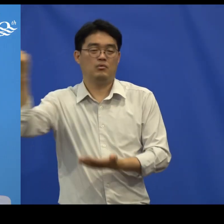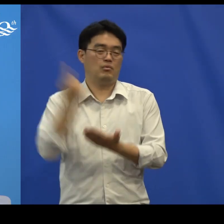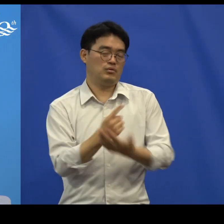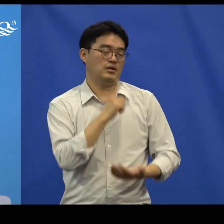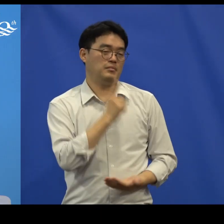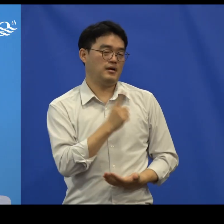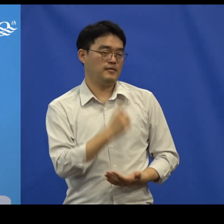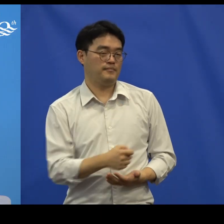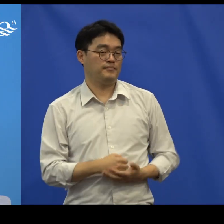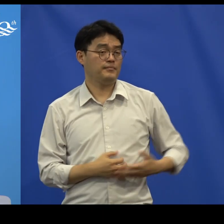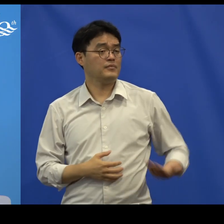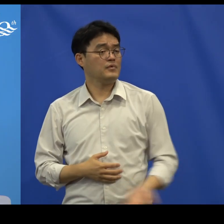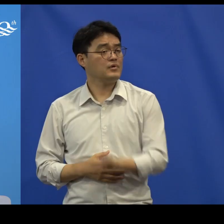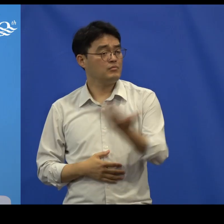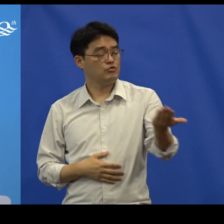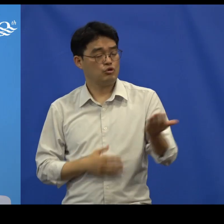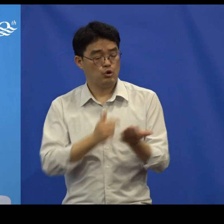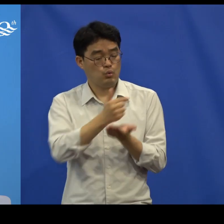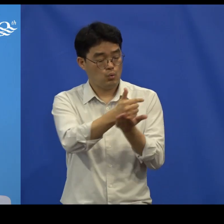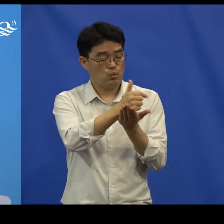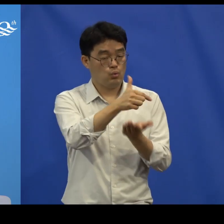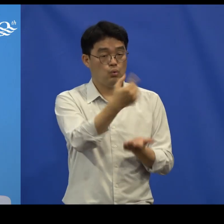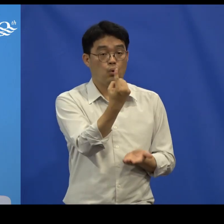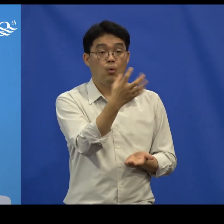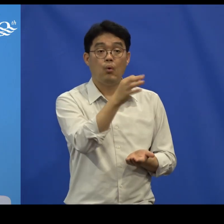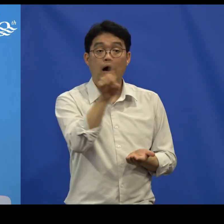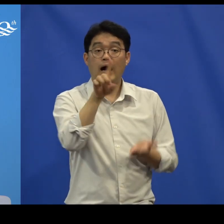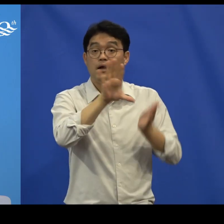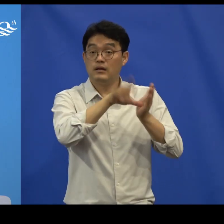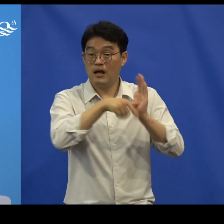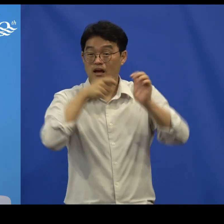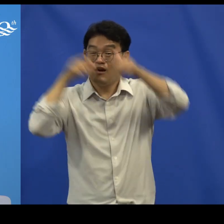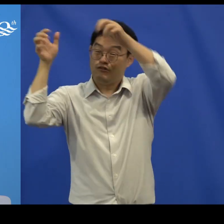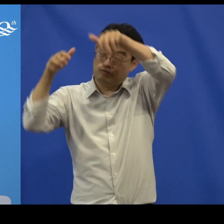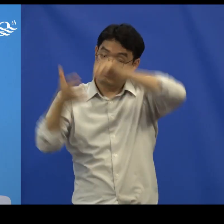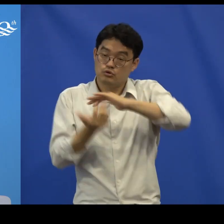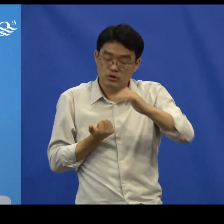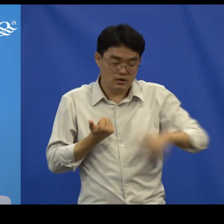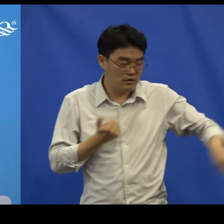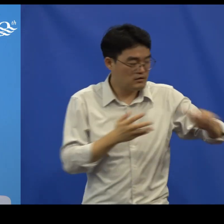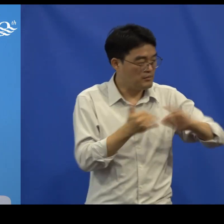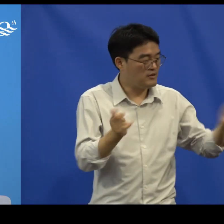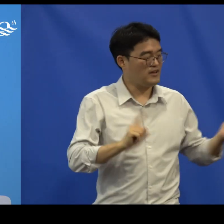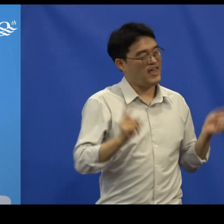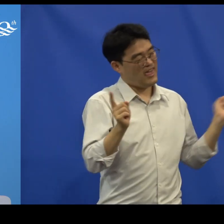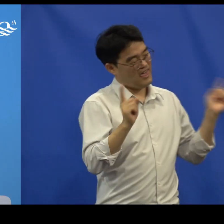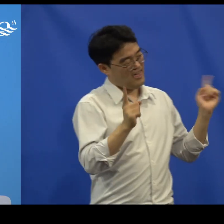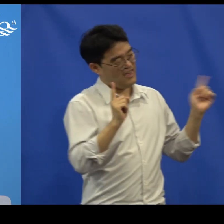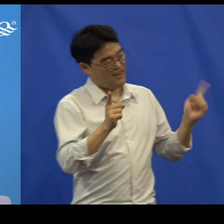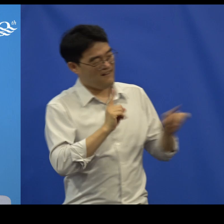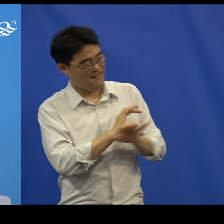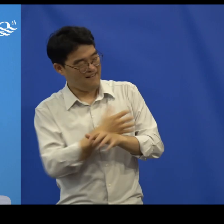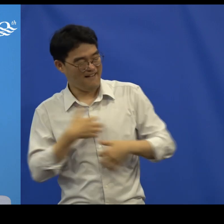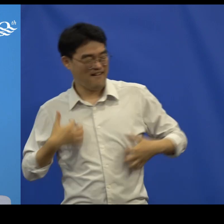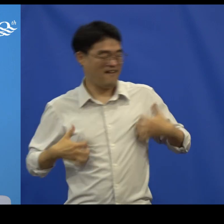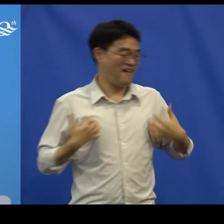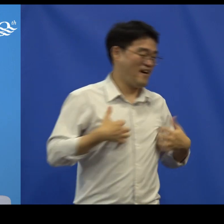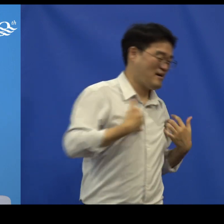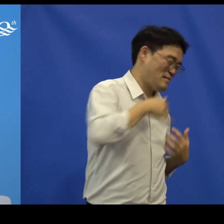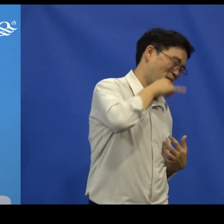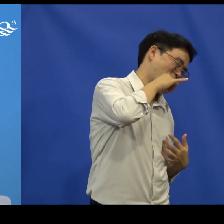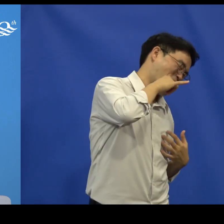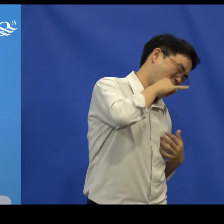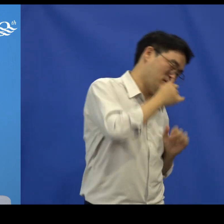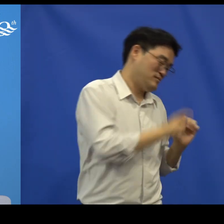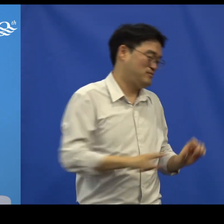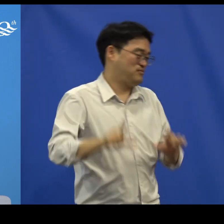사고 팔고. 여러분, 그걸 말하지 않아요. 우리는 일상을 살아야 합니다.